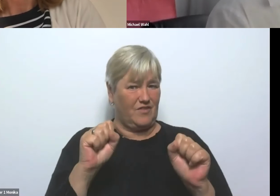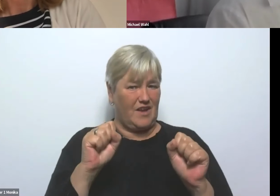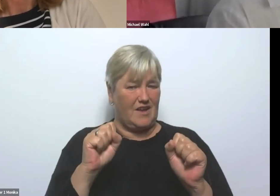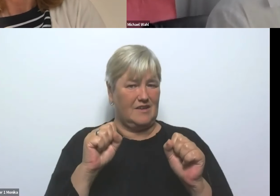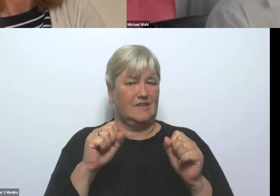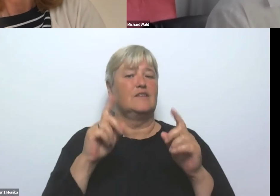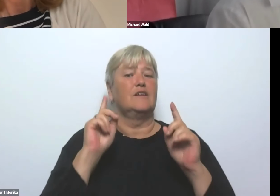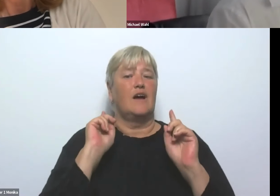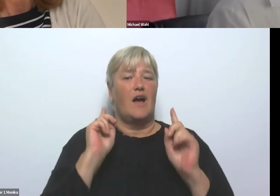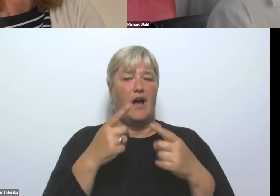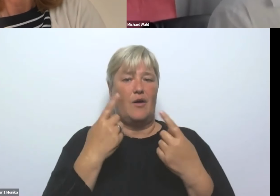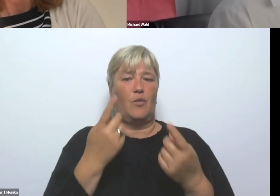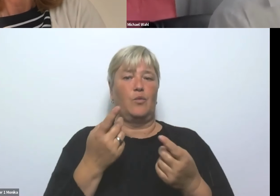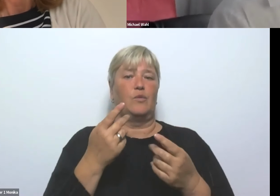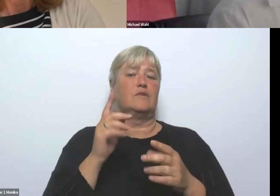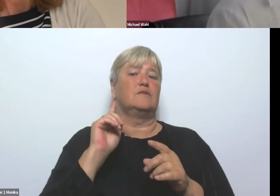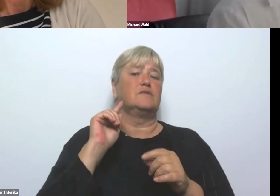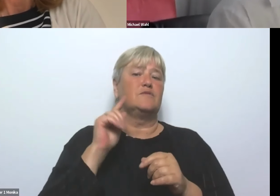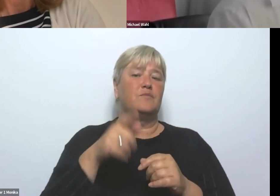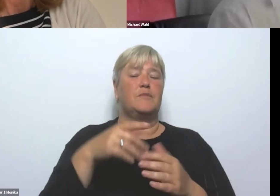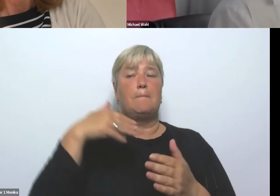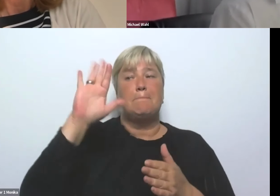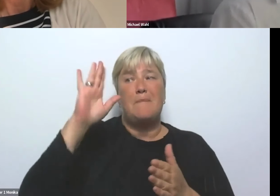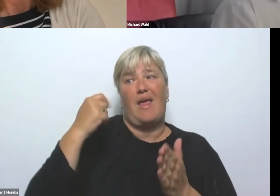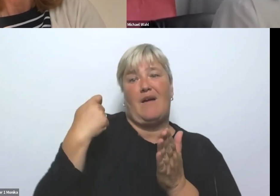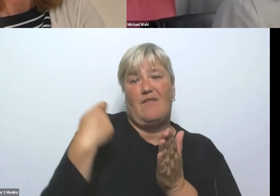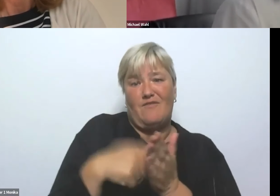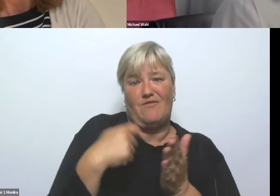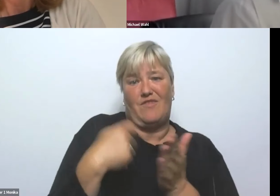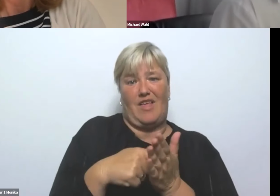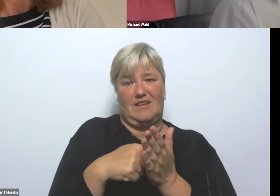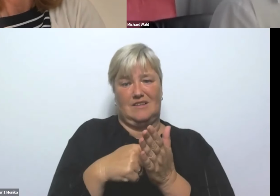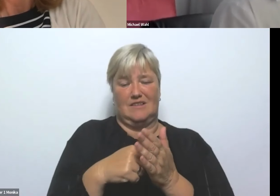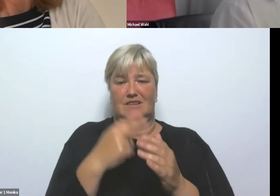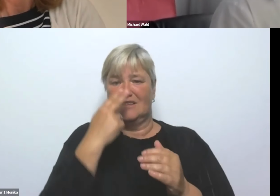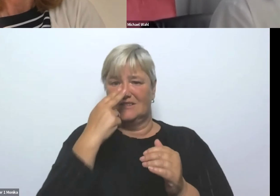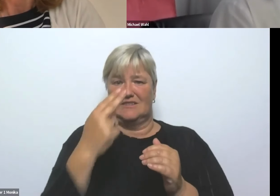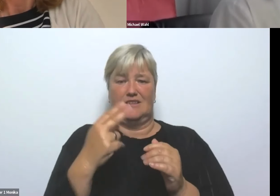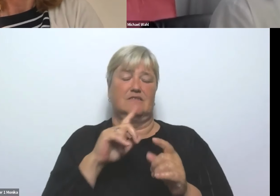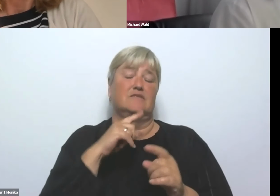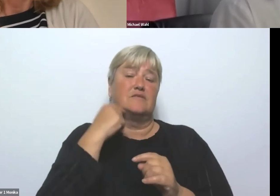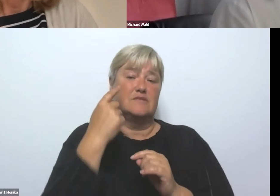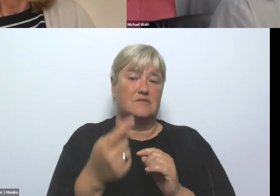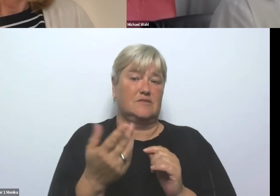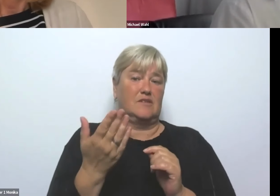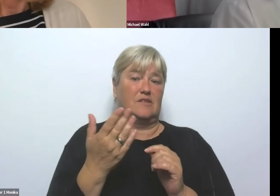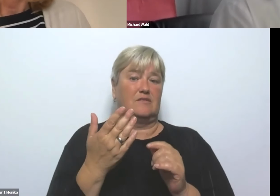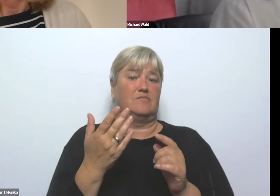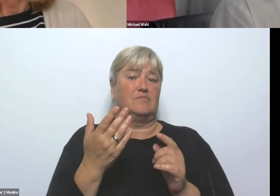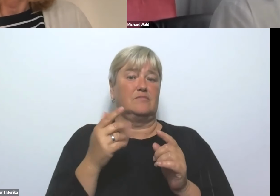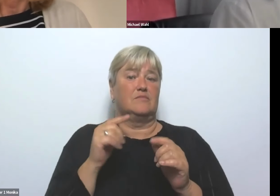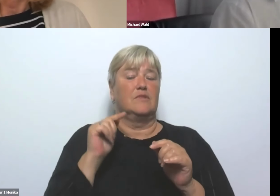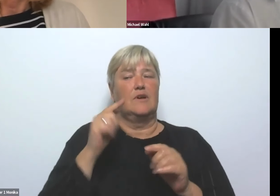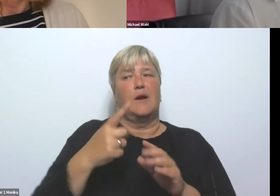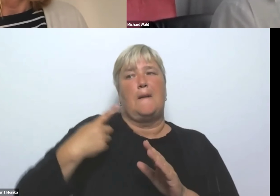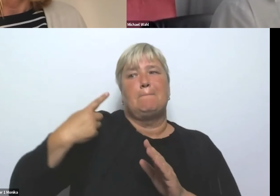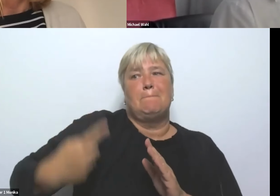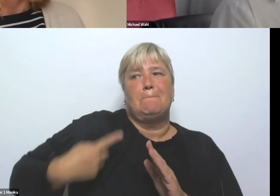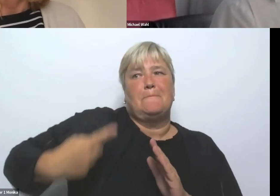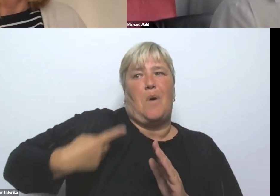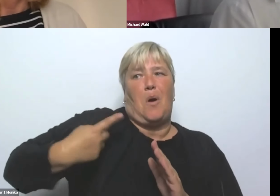und vor allen Dingen, das hat Annemarie Nebe gesagt, eben da auch den Mehrwert nach aufzustellen und zu sagen, das ist sozusagen der Motor, der